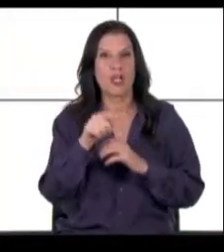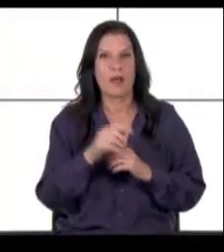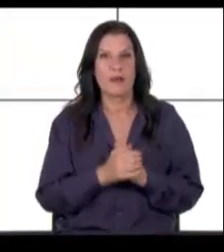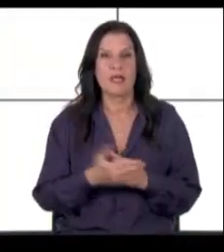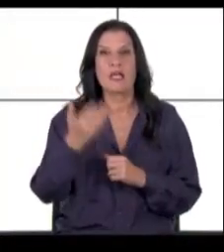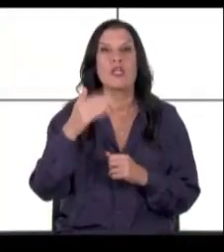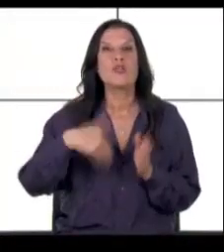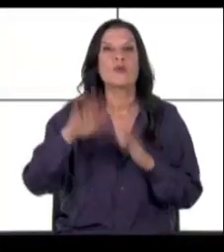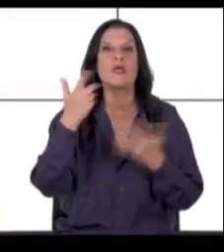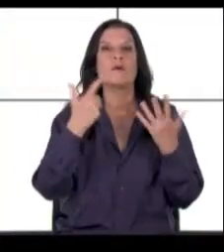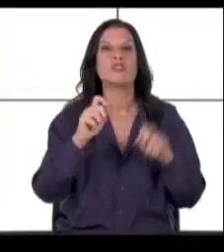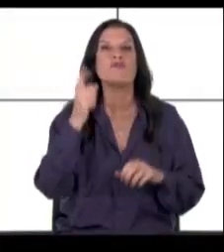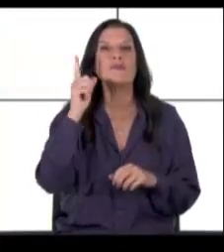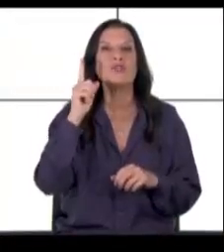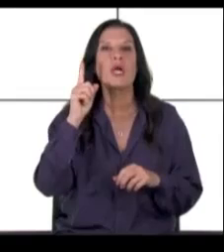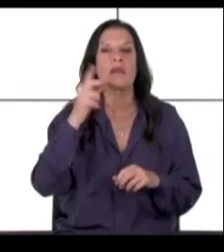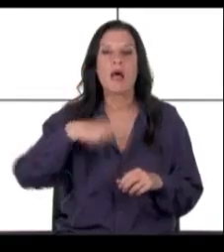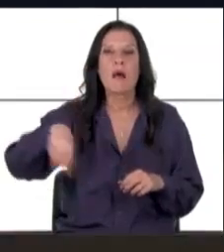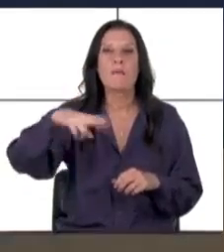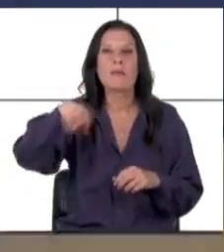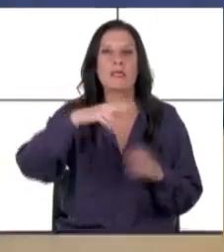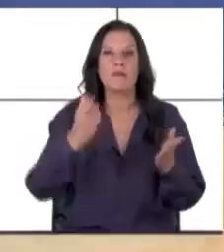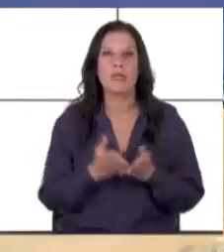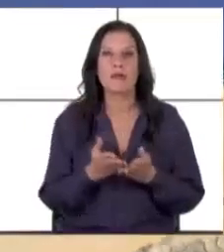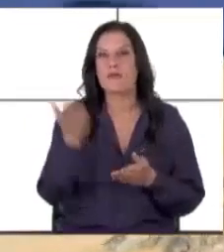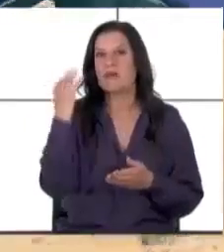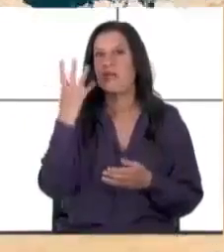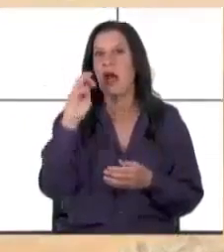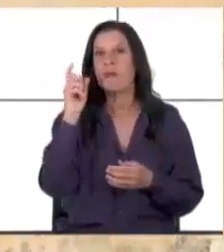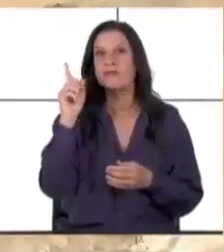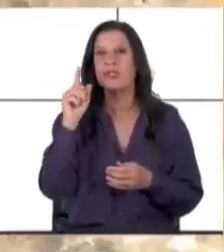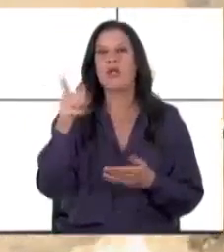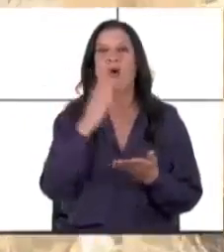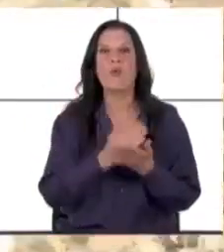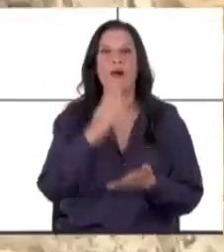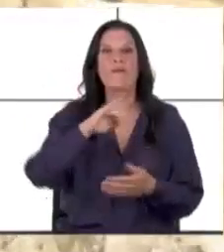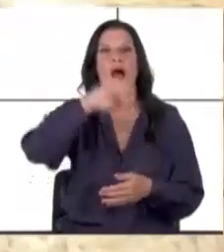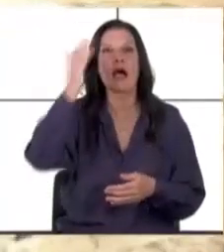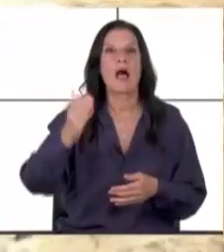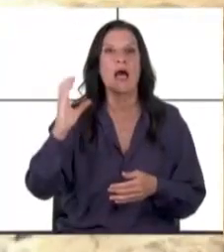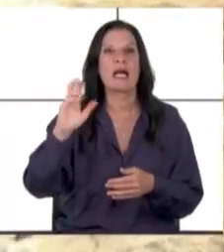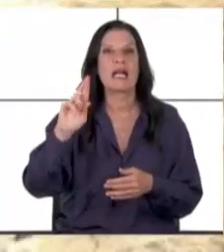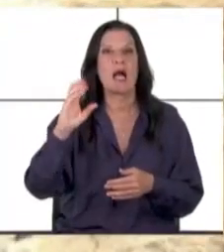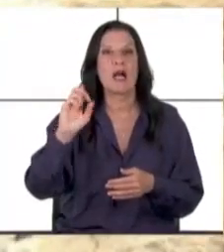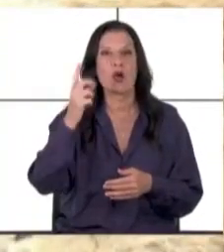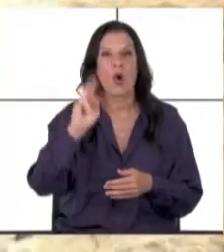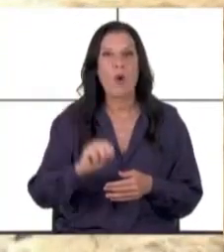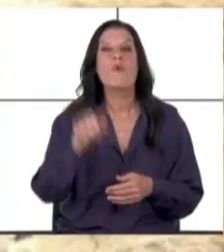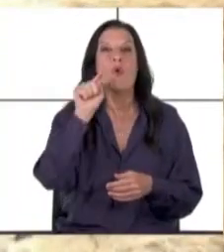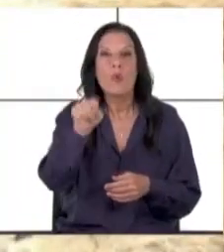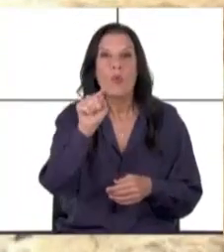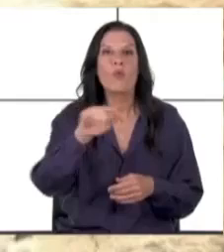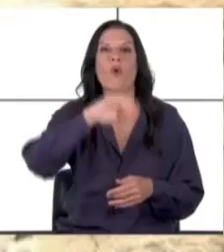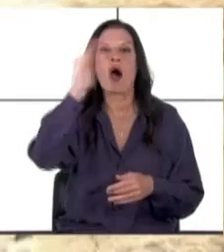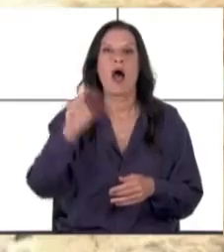מסתובב בנגב, ולפני כמעט 40 שנה הוא קבע שהר קרקום, הר נידח על גבול מצרים, הוא למעשה הר סיני שבו